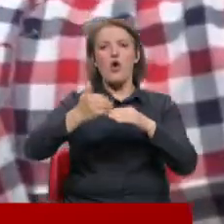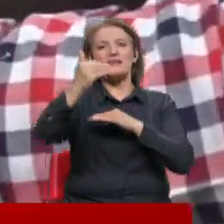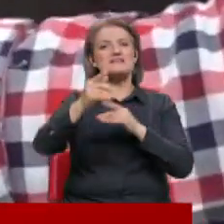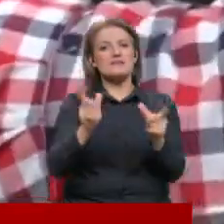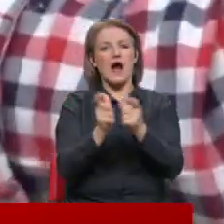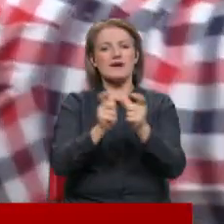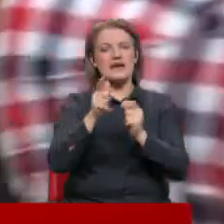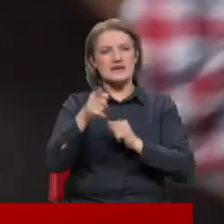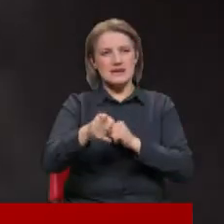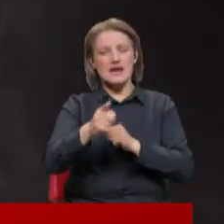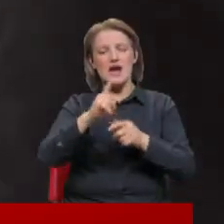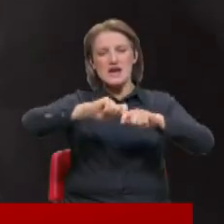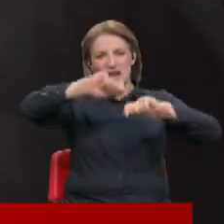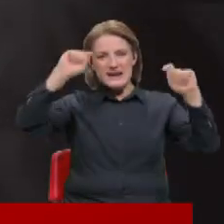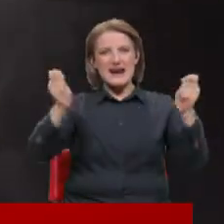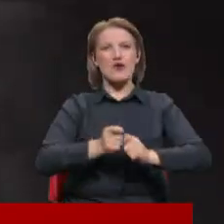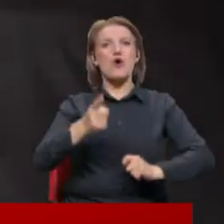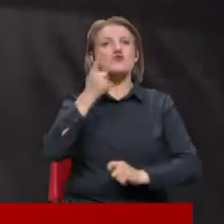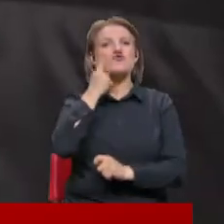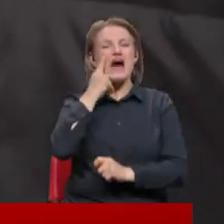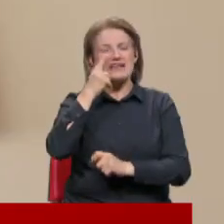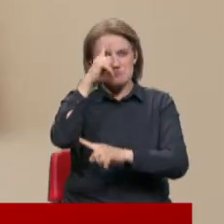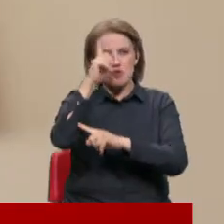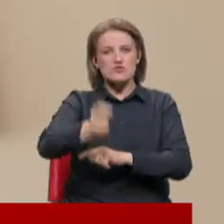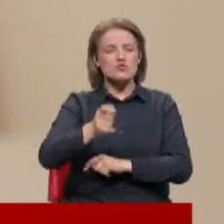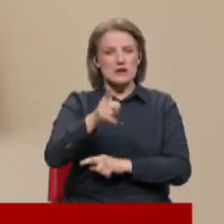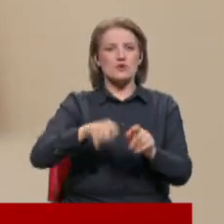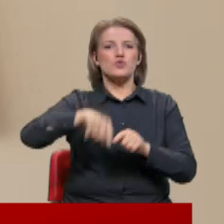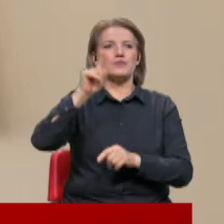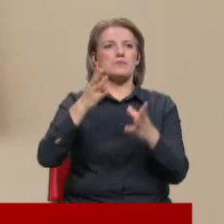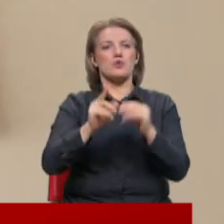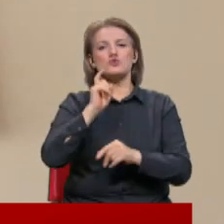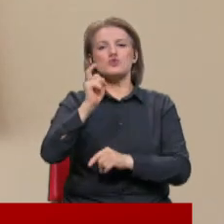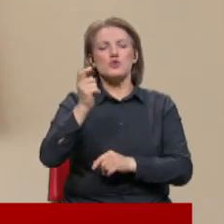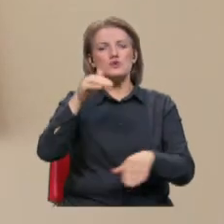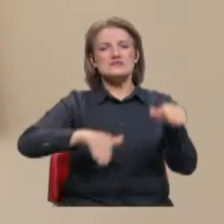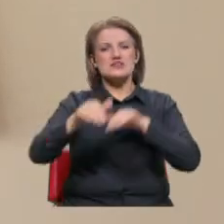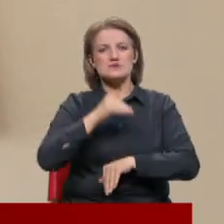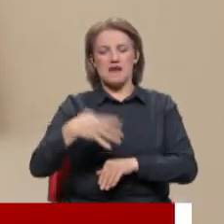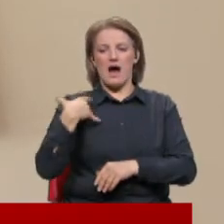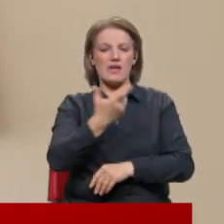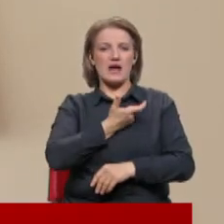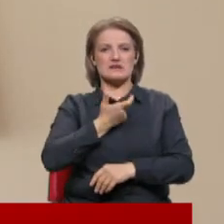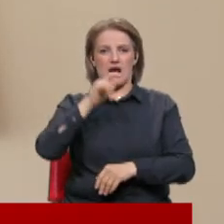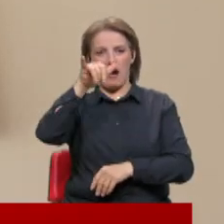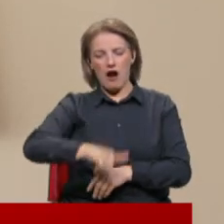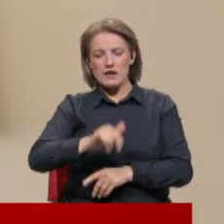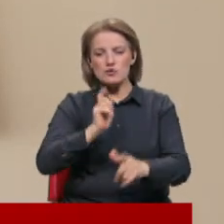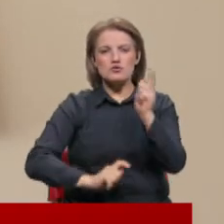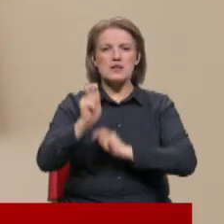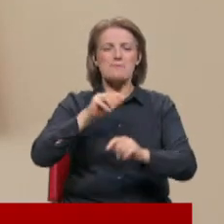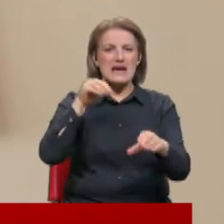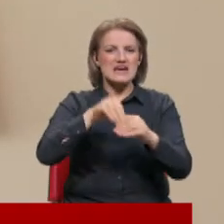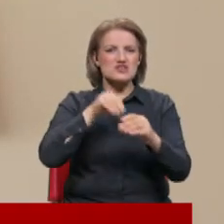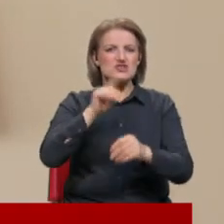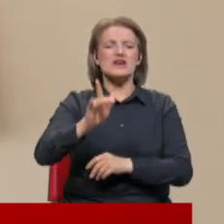öncesi rekor Mücahit başvurusu ile gündeme gelmişti Biz 9 seçimdir anayasal haklarınız kullanmak üzere Sandıklara sahip